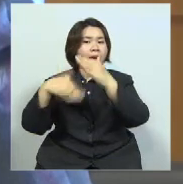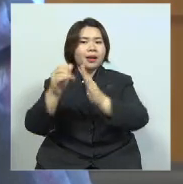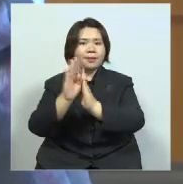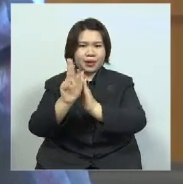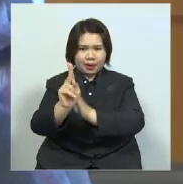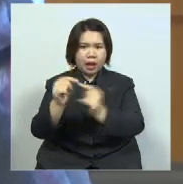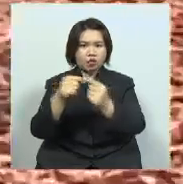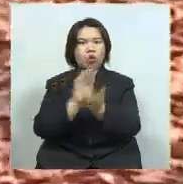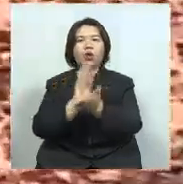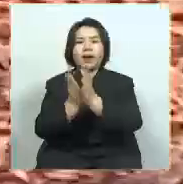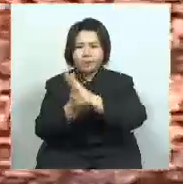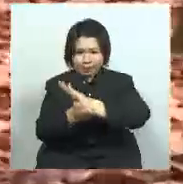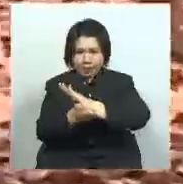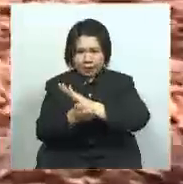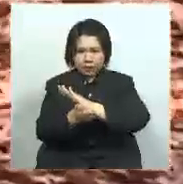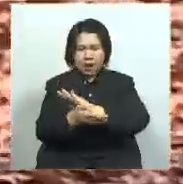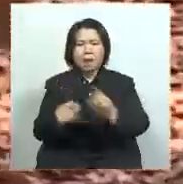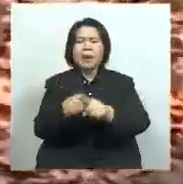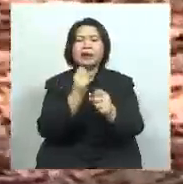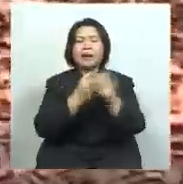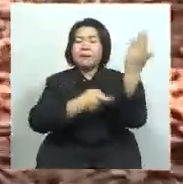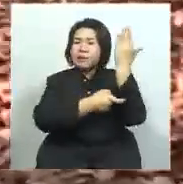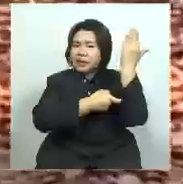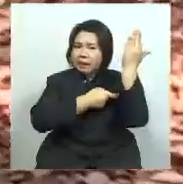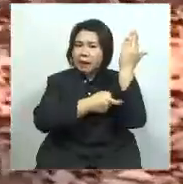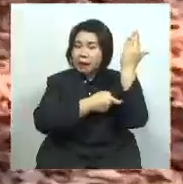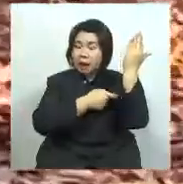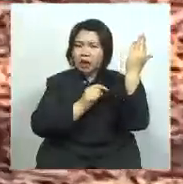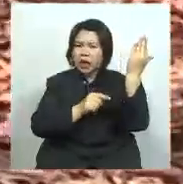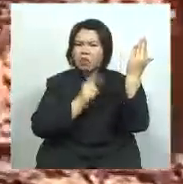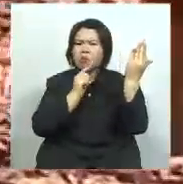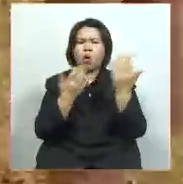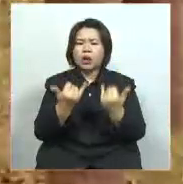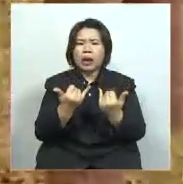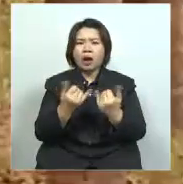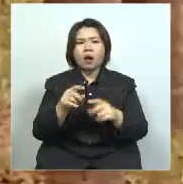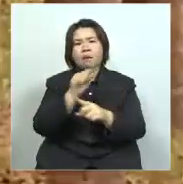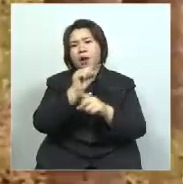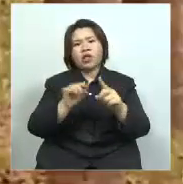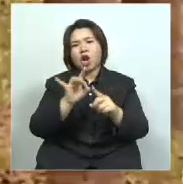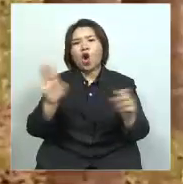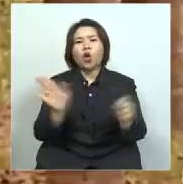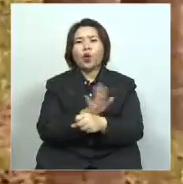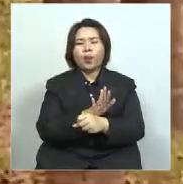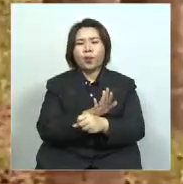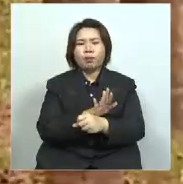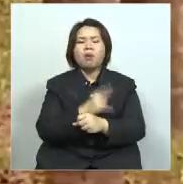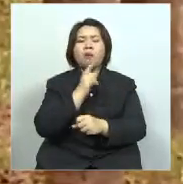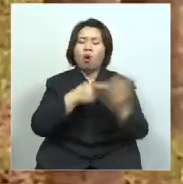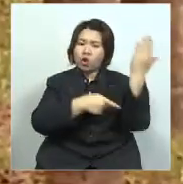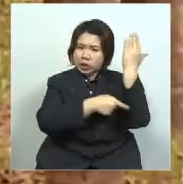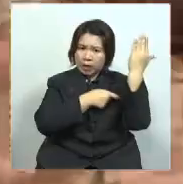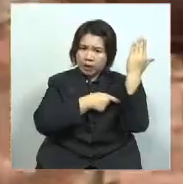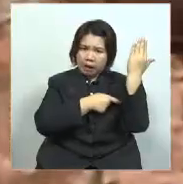งกาฬในการปรับเปลี่ยนพื้นที่ปลูกยางพาราที่ว่าวันนี้เราปลูกกัน 100% เต็มพื้นที่มีพื้นยางพา